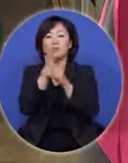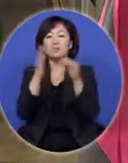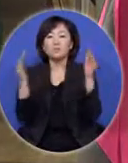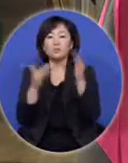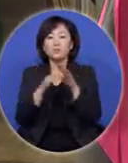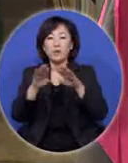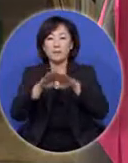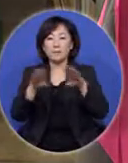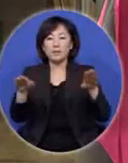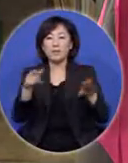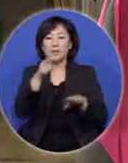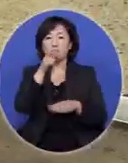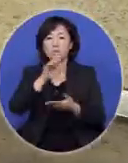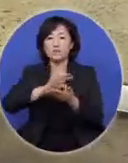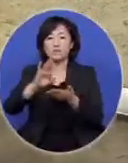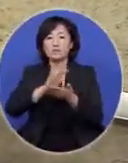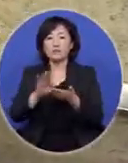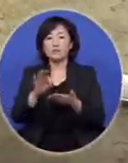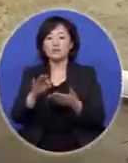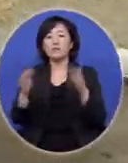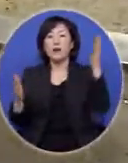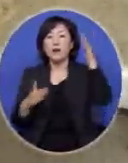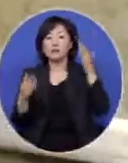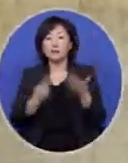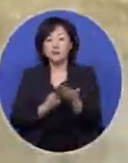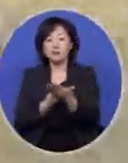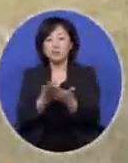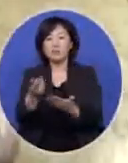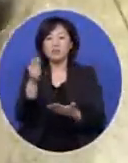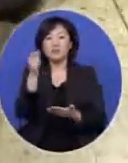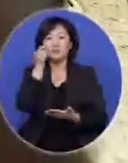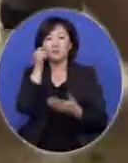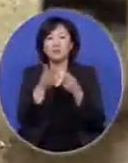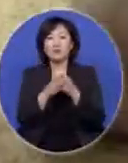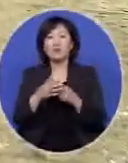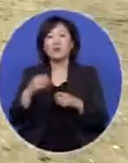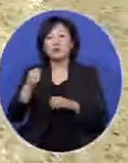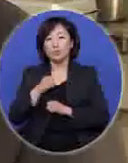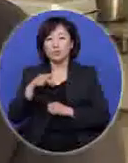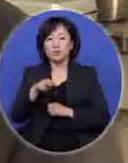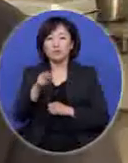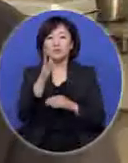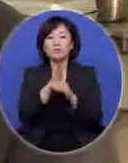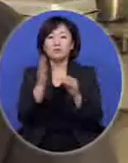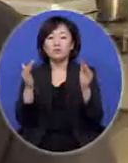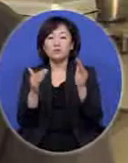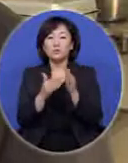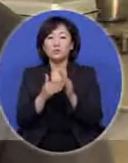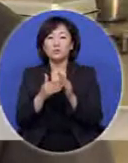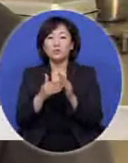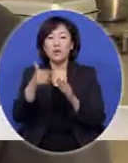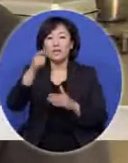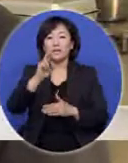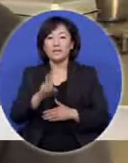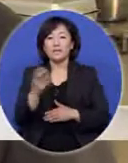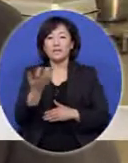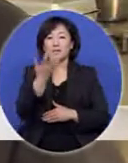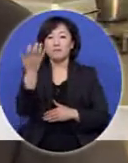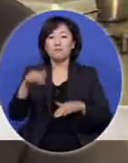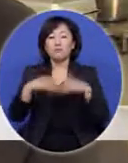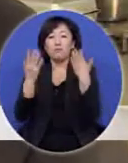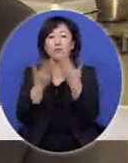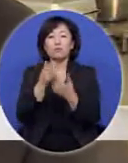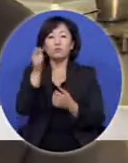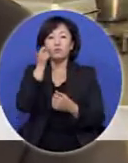바닥에도 물방울이 맺혀 학생들은 미끄러지지 않으려고 뒤뚱거리기 일쑤입니다. 이 기물 다 소화를 못해요. 그래서 전부